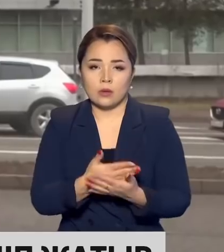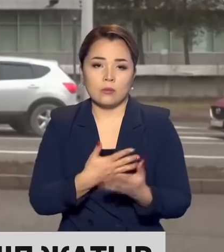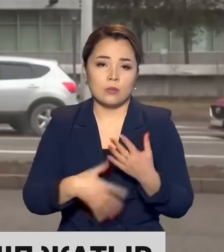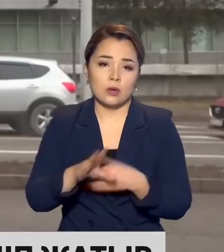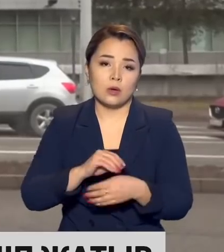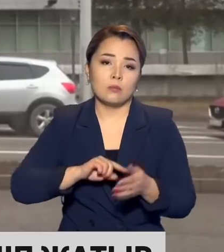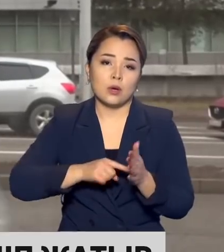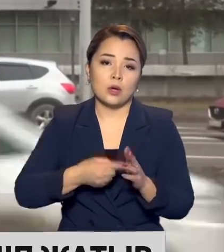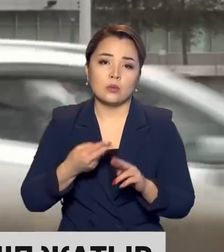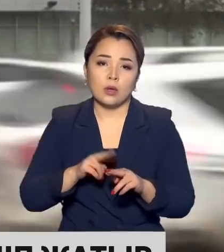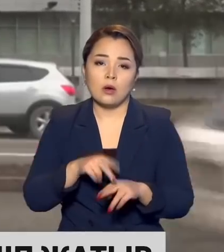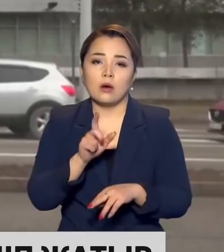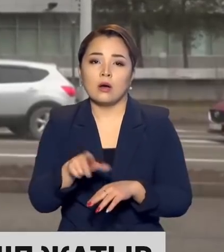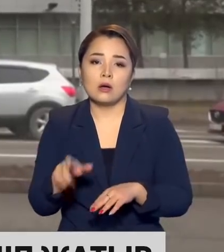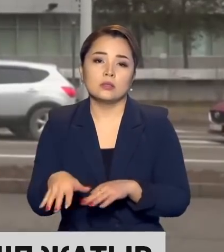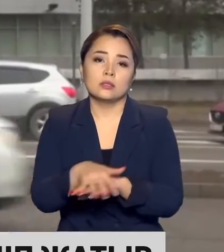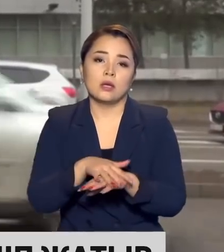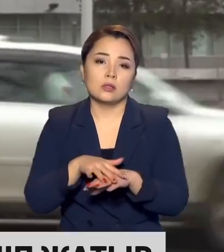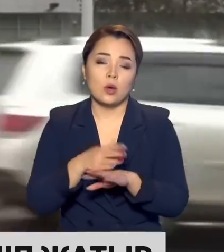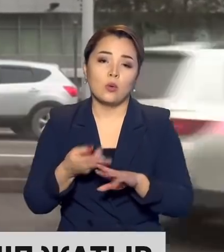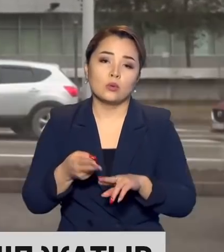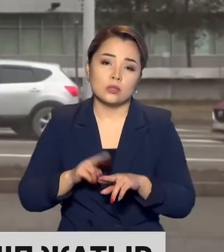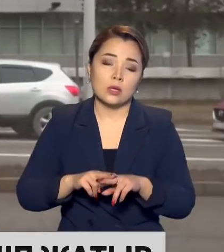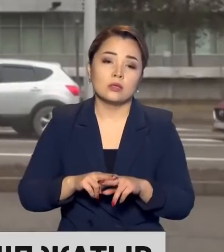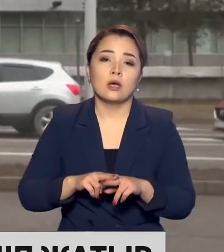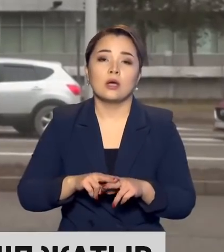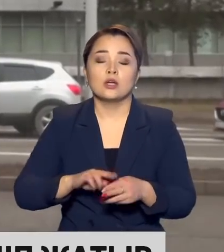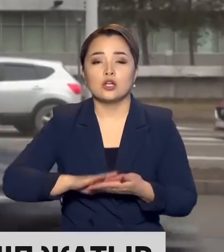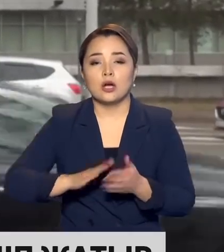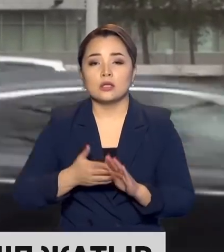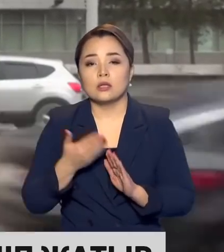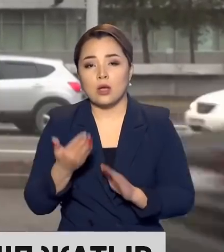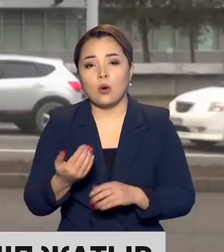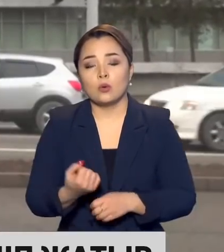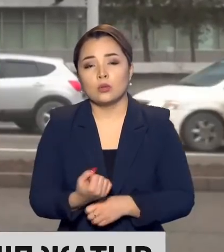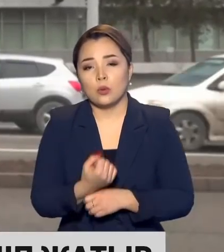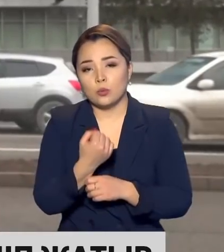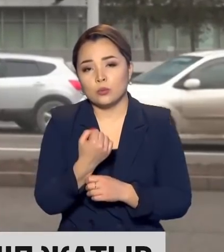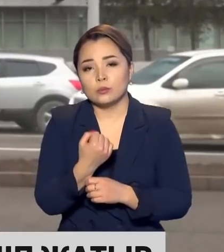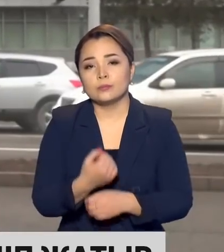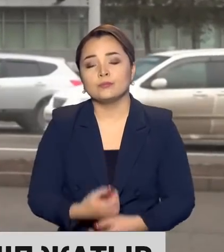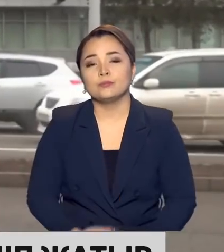бар мақсат, осы халықты осындай жағдайда жаңағы қолдау.